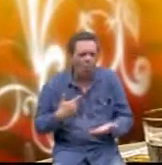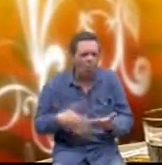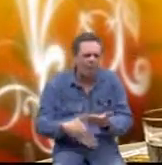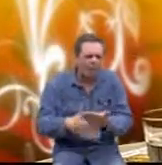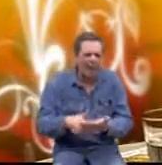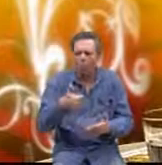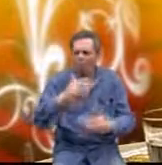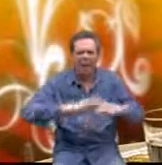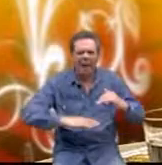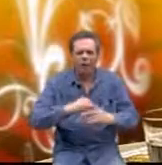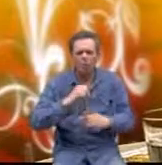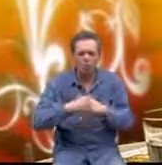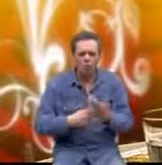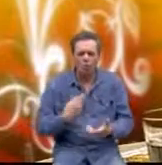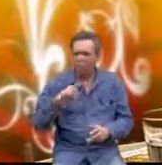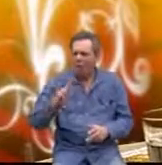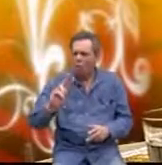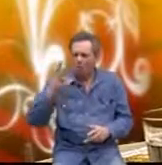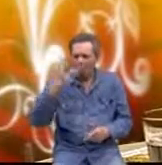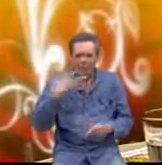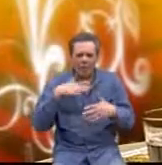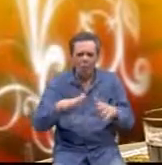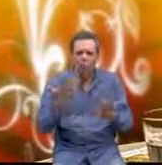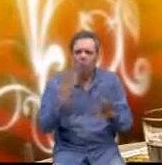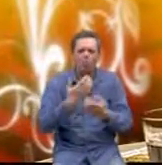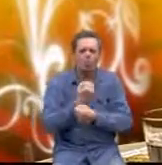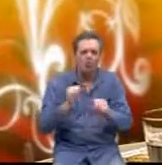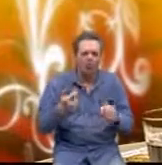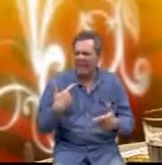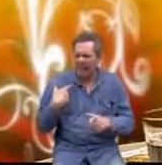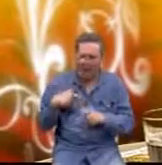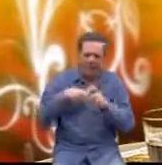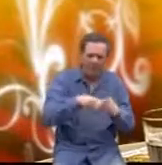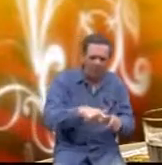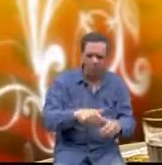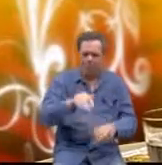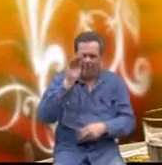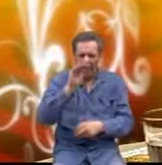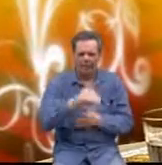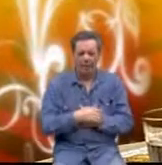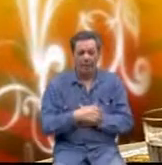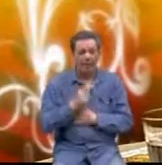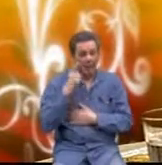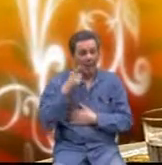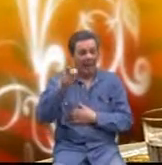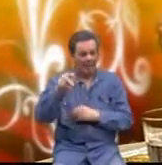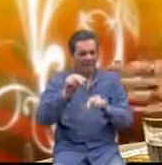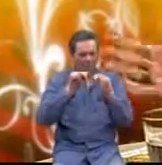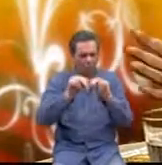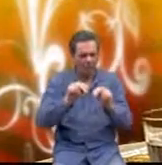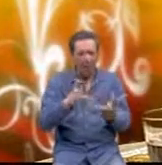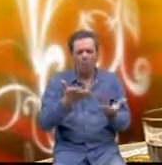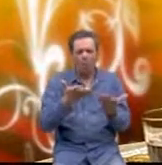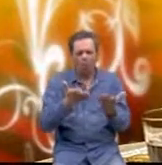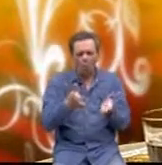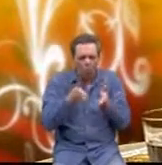poslu, ono, da li možemo pozvati neke ljude koji su slobodni, da vam se pridruže, jave, pa da ih vi educirate u